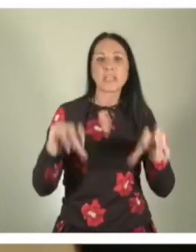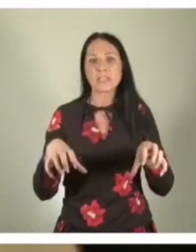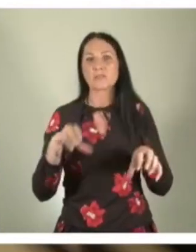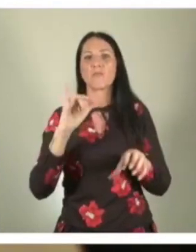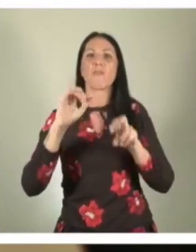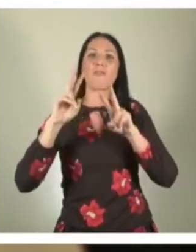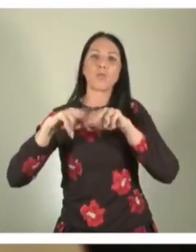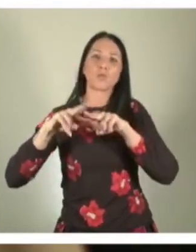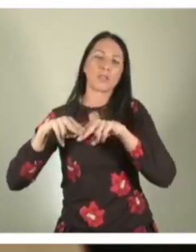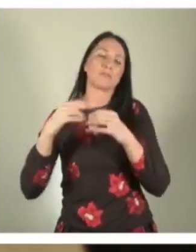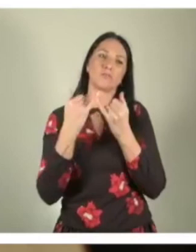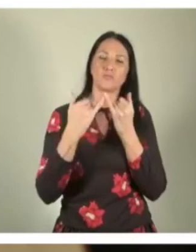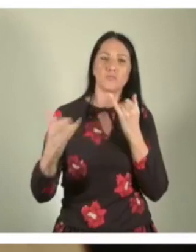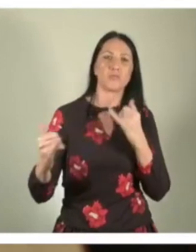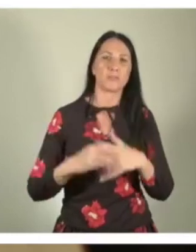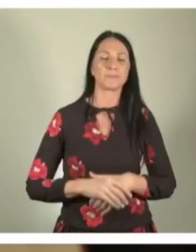fundacji.